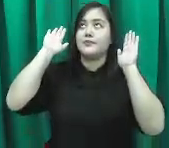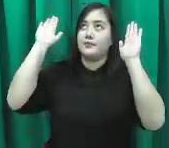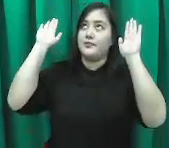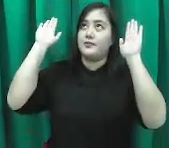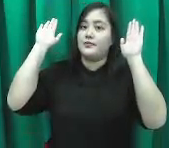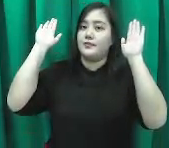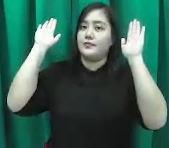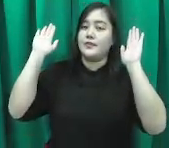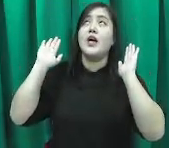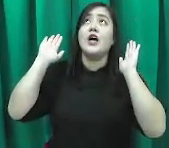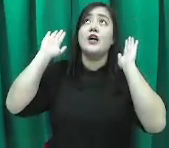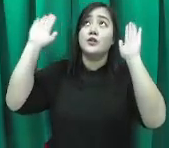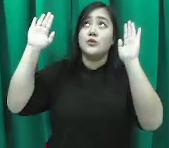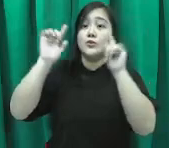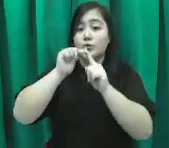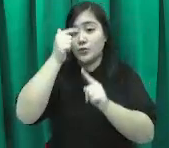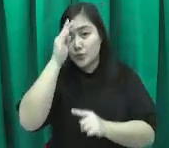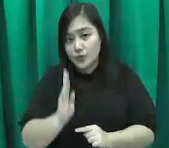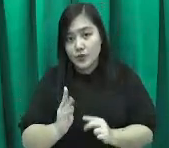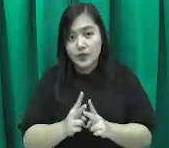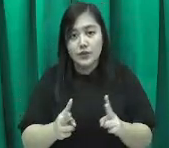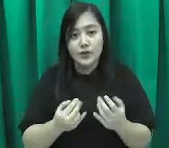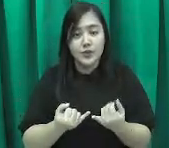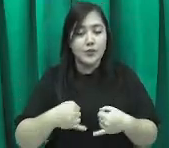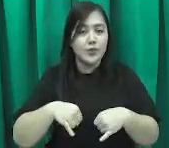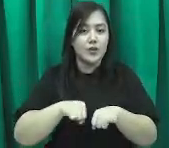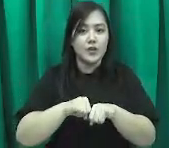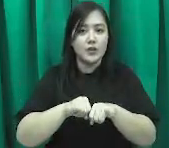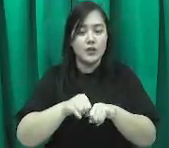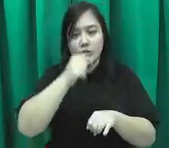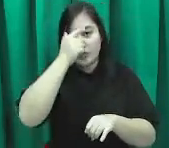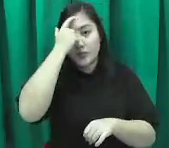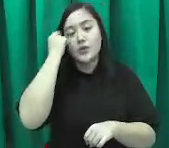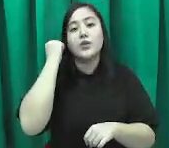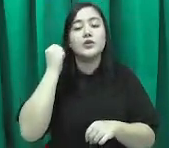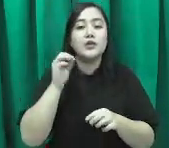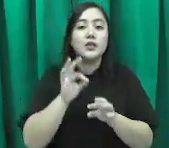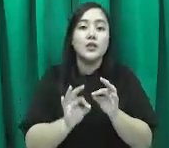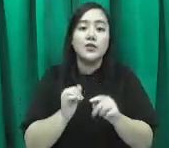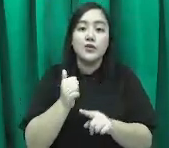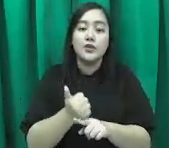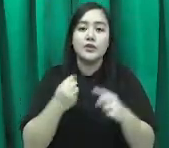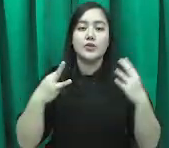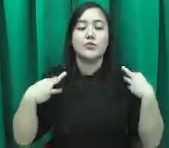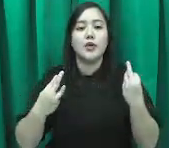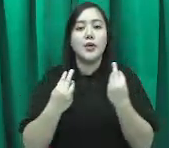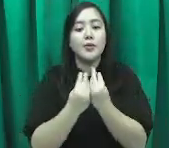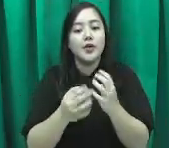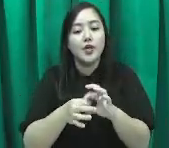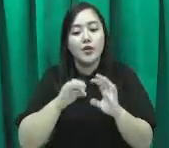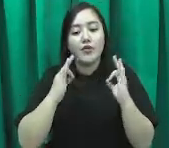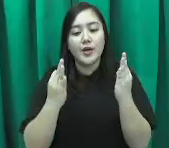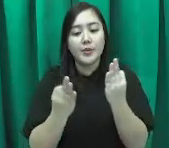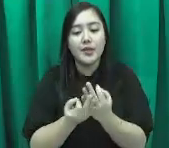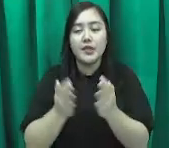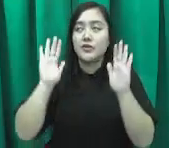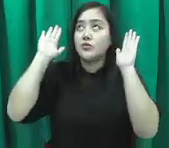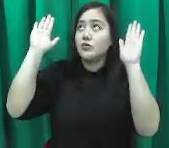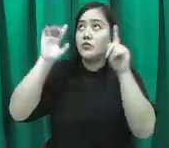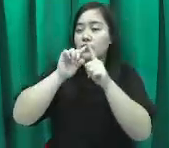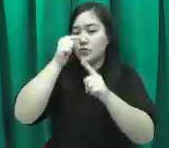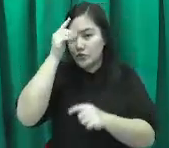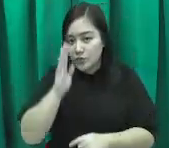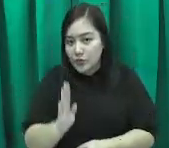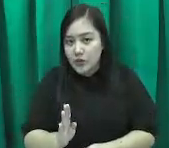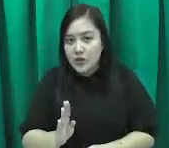Kasi pag nagsasubmit ang buong pamilya, yung bawat isa nagsasubmit sa Panginoon, kahit na magkamali eh, magkasala